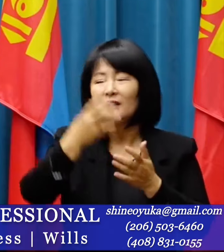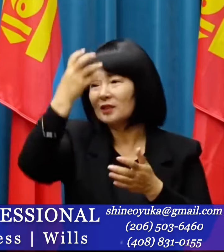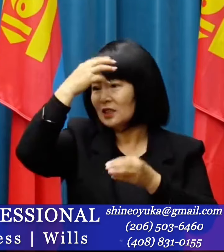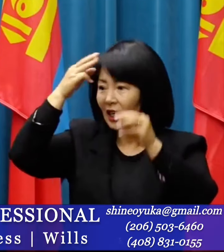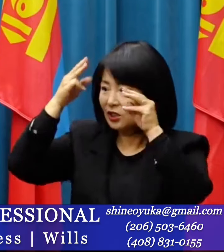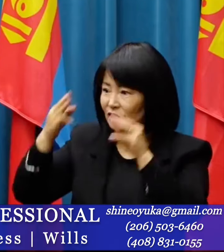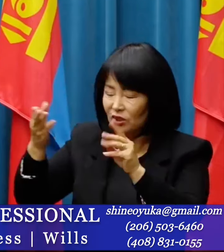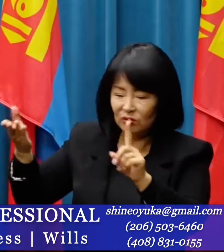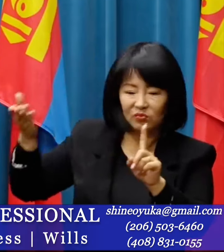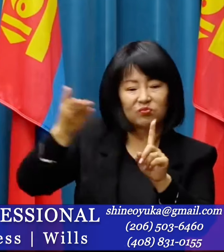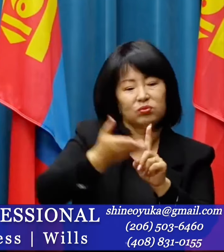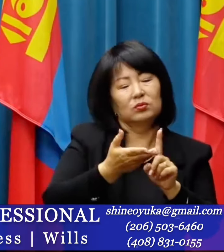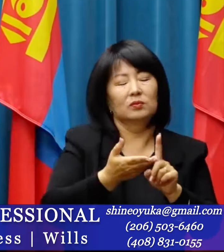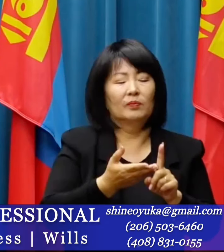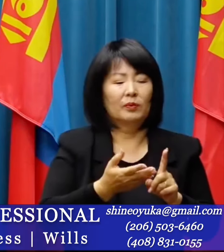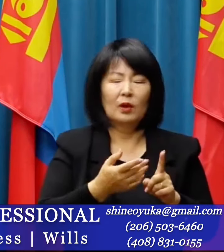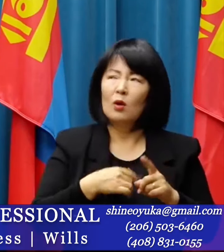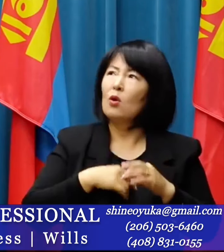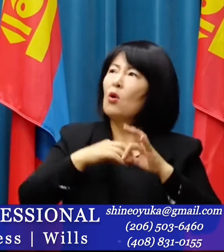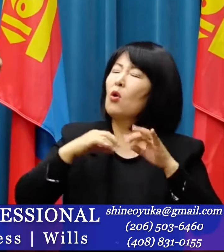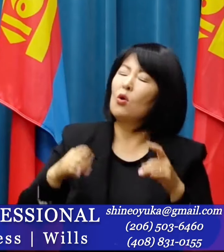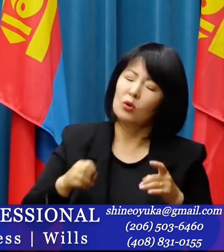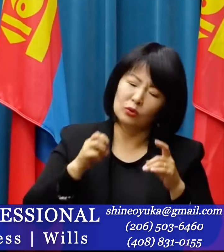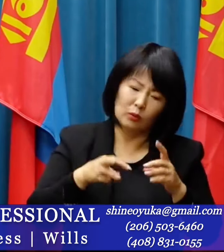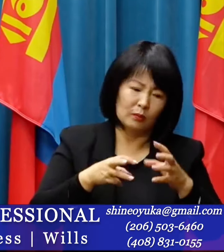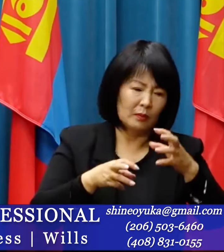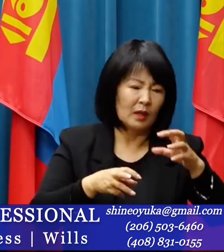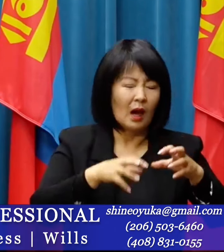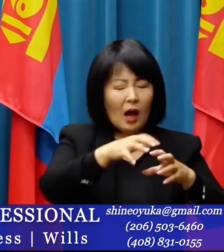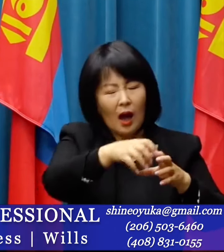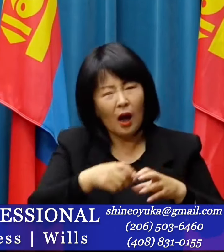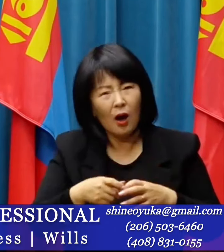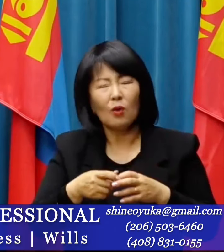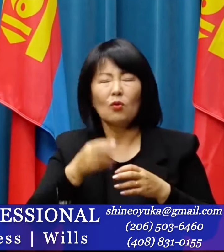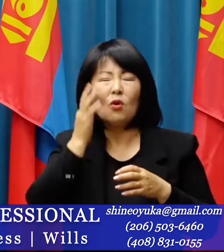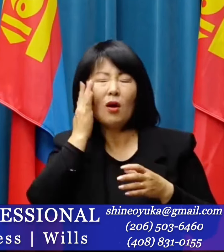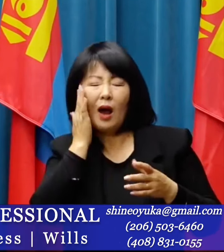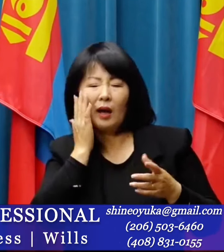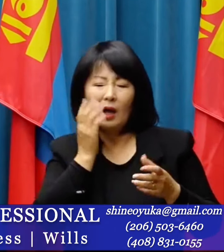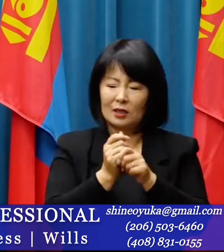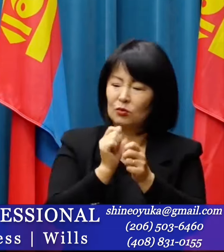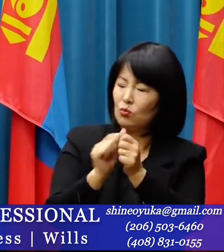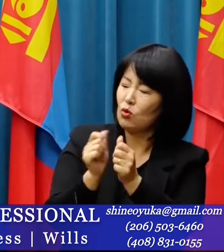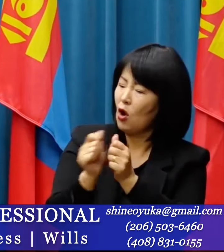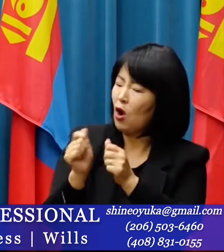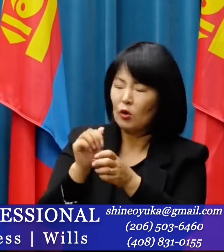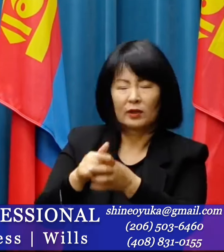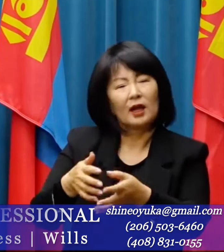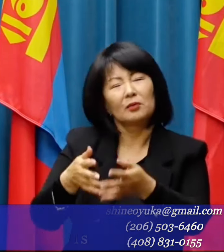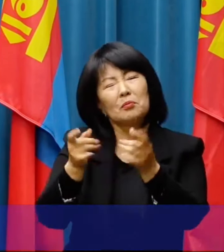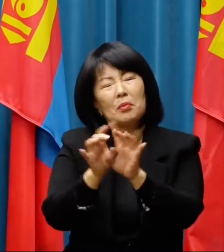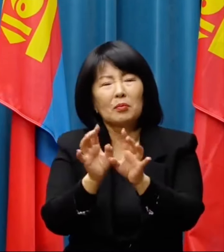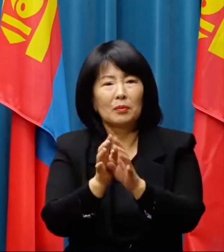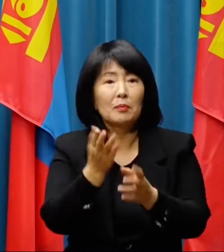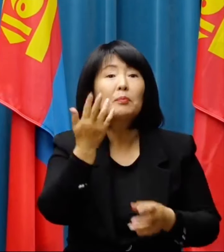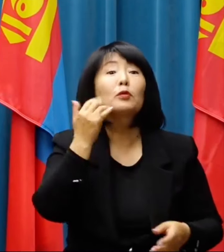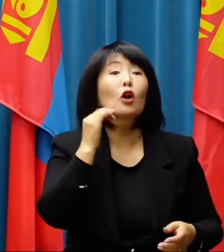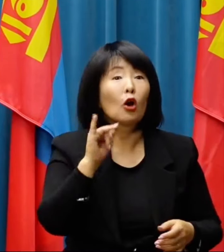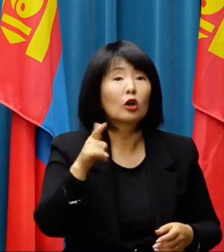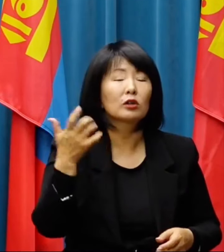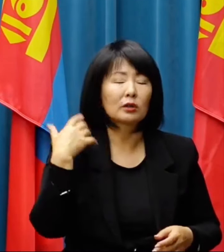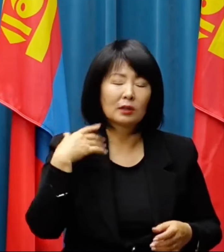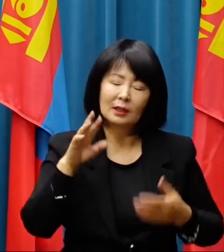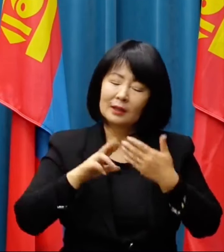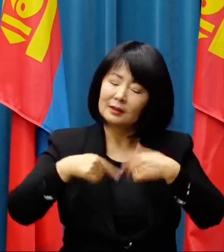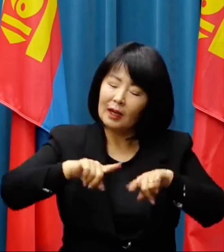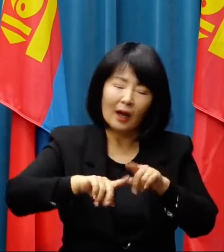гарч одоо өөр одоо механизм одоо өөр арга хэрэгсэл хөрөнгө оруулалт хийдэг. Ийм одоо тохиолдол бол